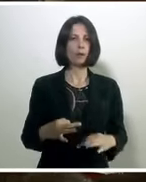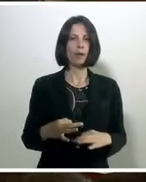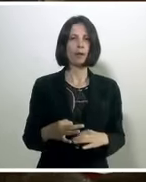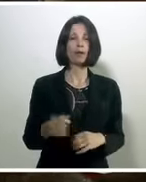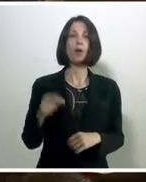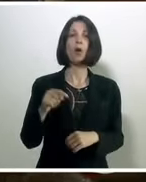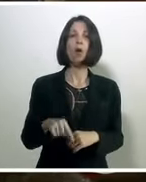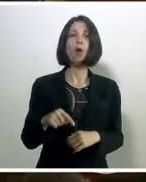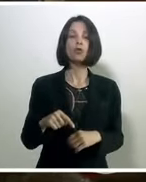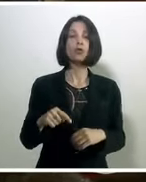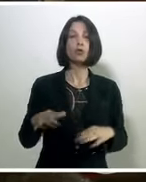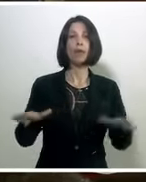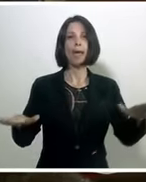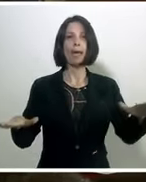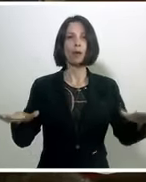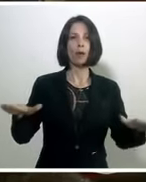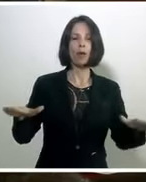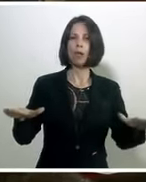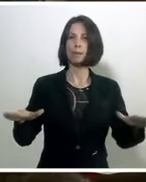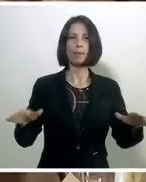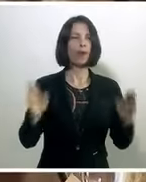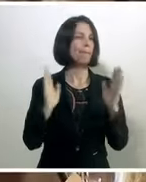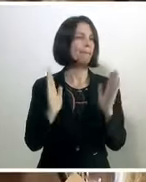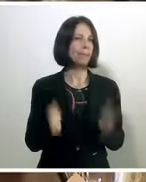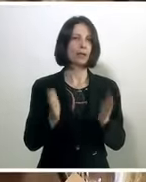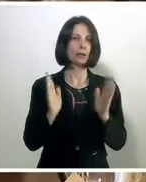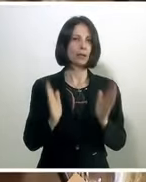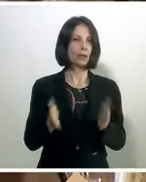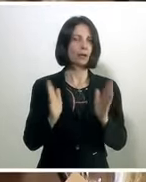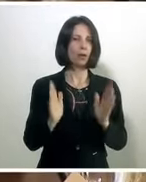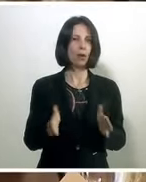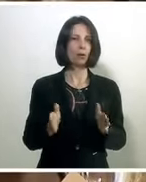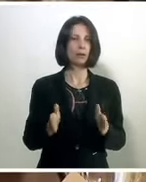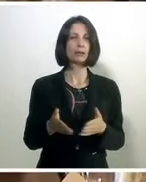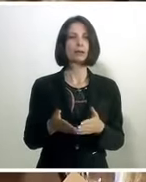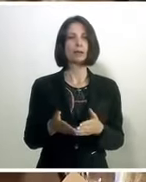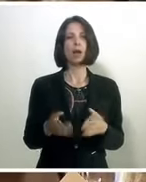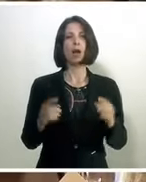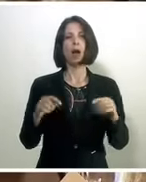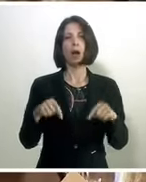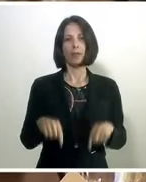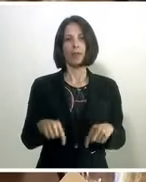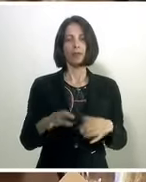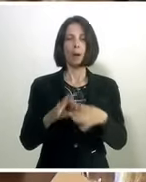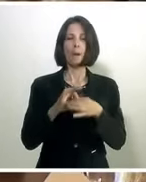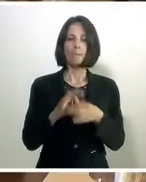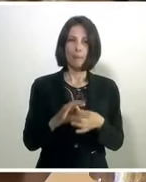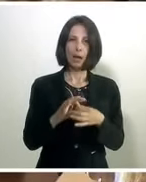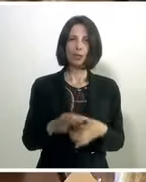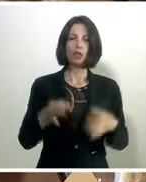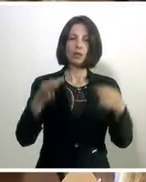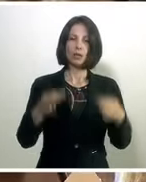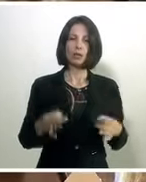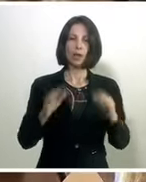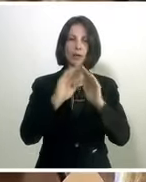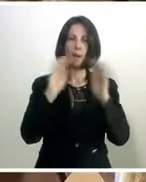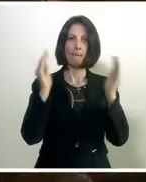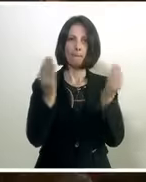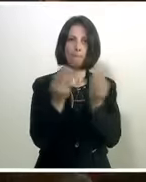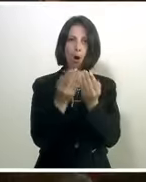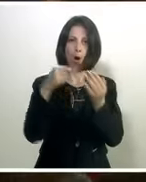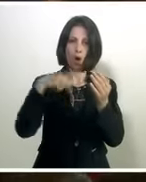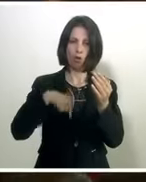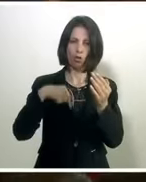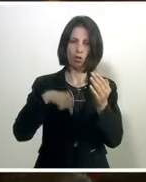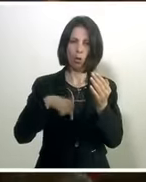grandi equilibri che hanno garantito nonostante tutto pace e sicurezza da questa parte del mondo in cui facciamo fatica